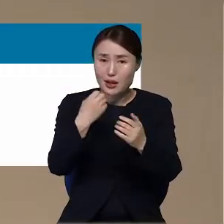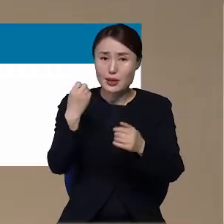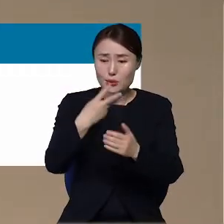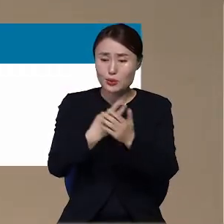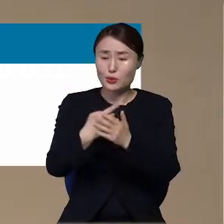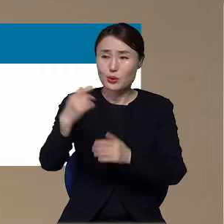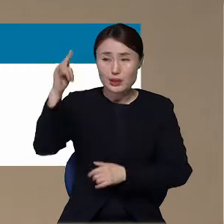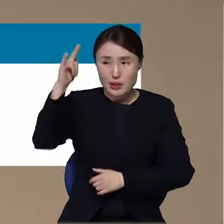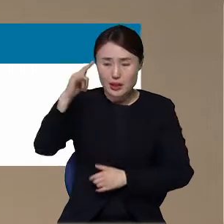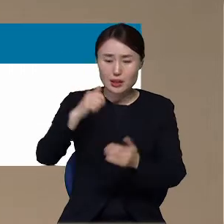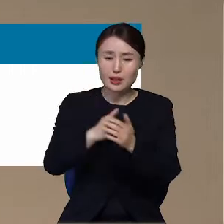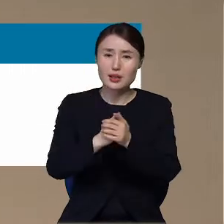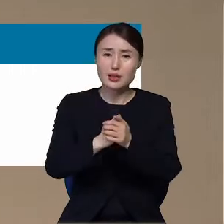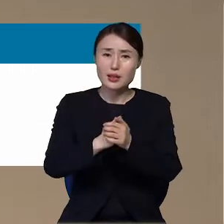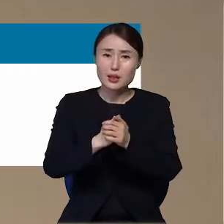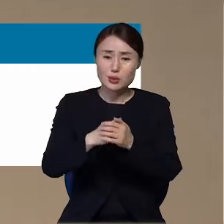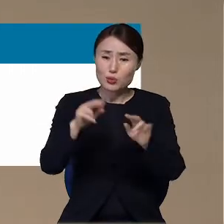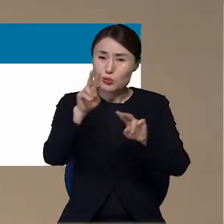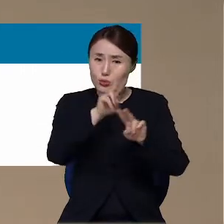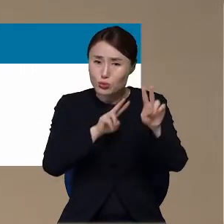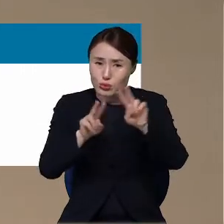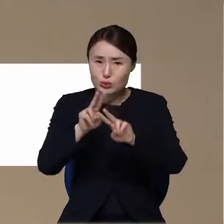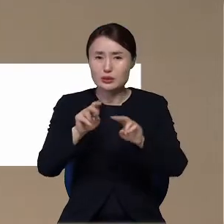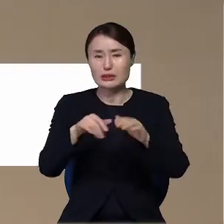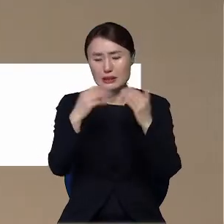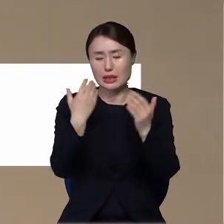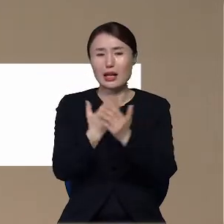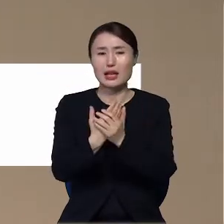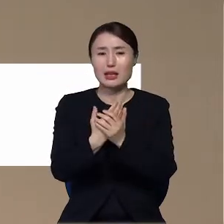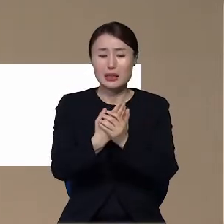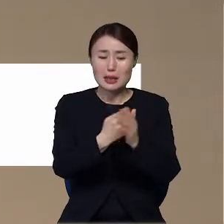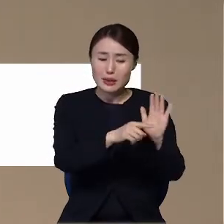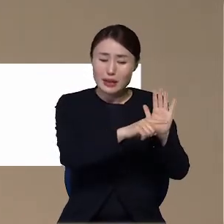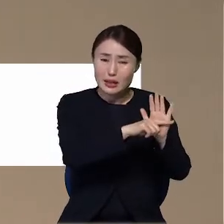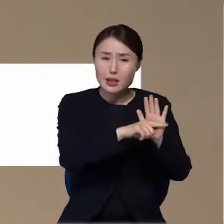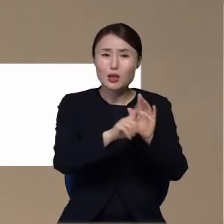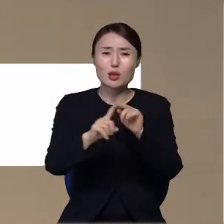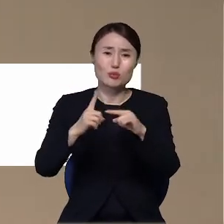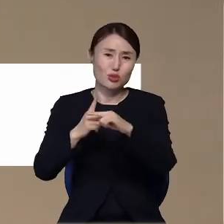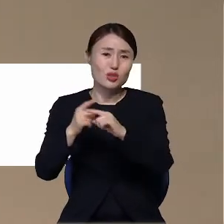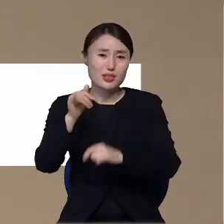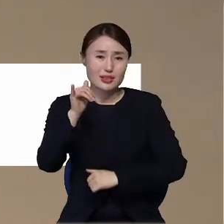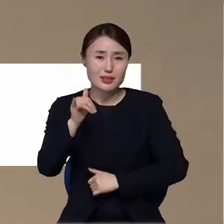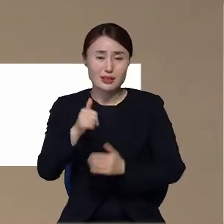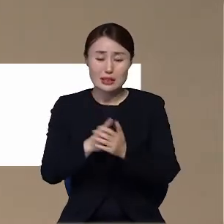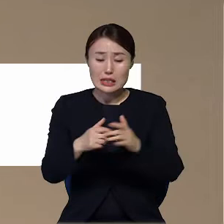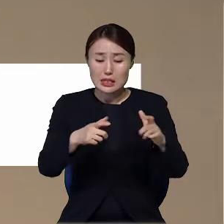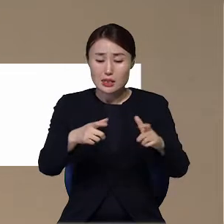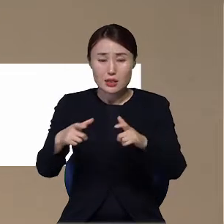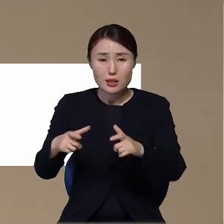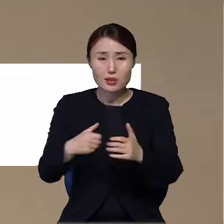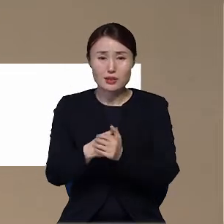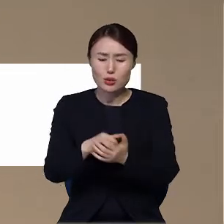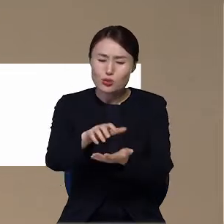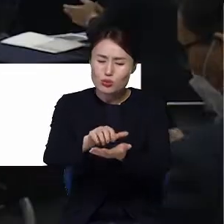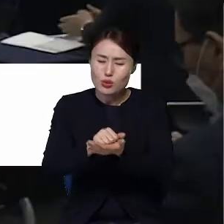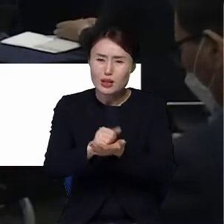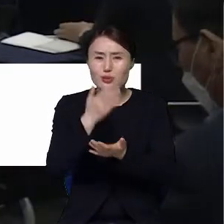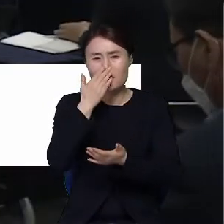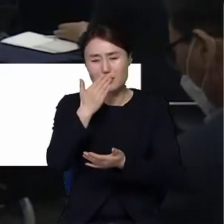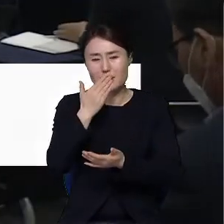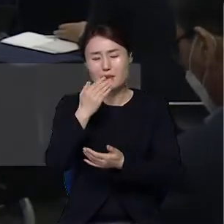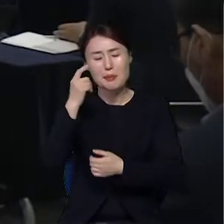태양광도 그렇고 풍력도 그렇고 다 영호시설입니다. 그게 좋은 면도 있지만 나쁜 면도 있기 때문에 지역사회의 수용성이 굉장히